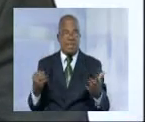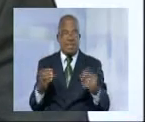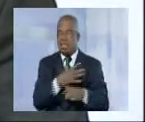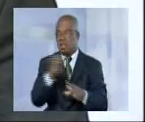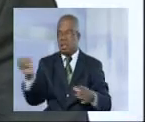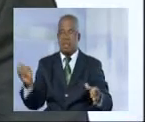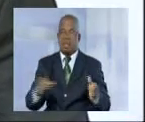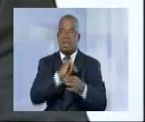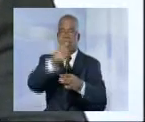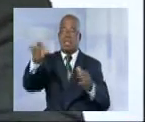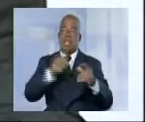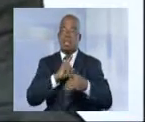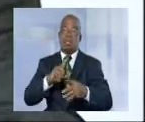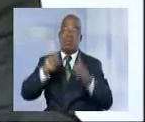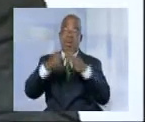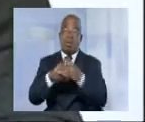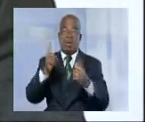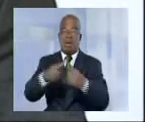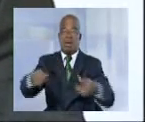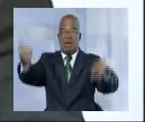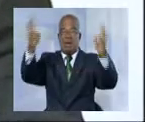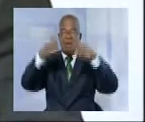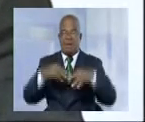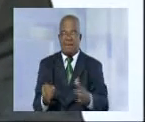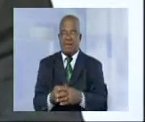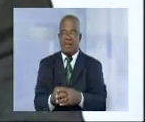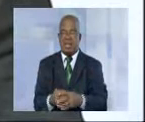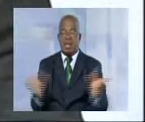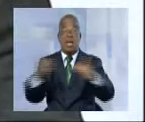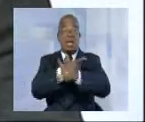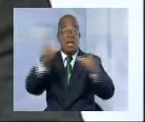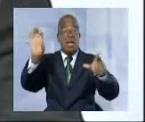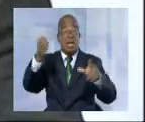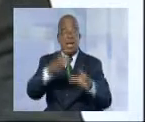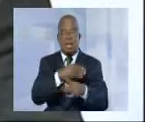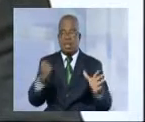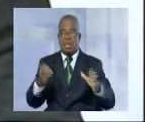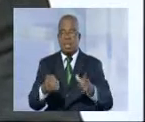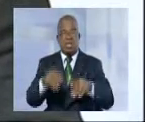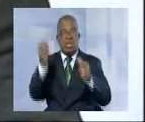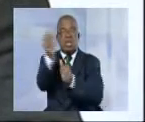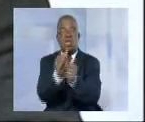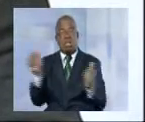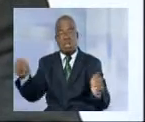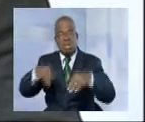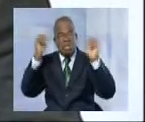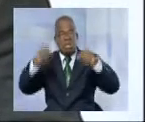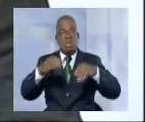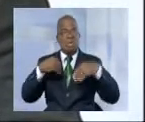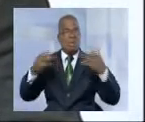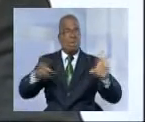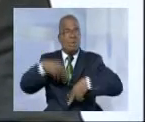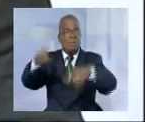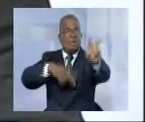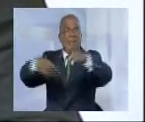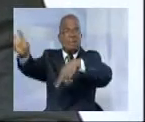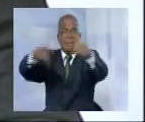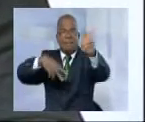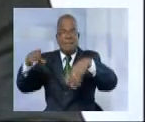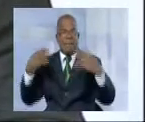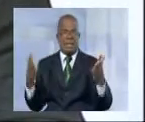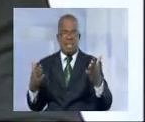présidentielles. Les libertés individuelles et collectives d'expression, de circulation des candidats et électeurs